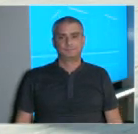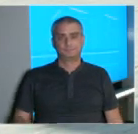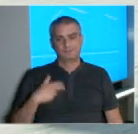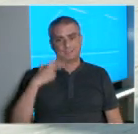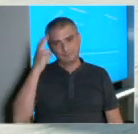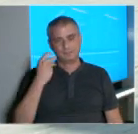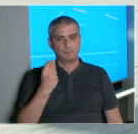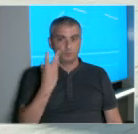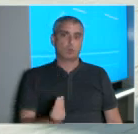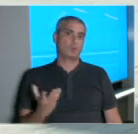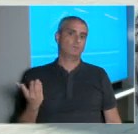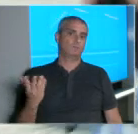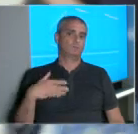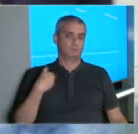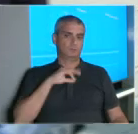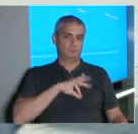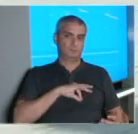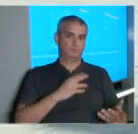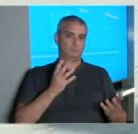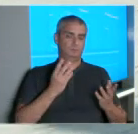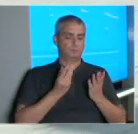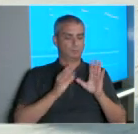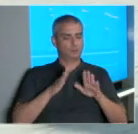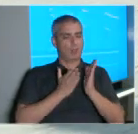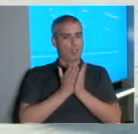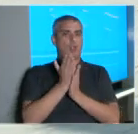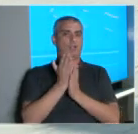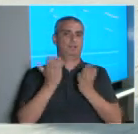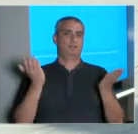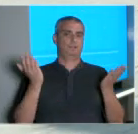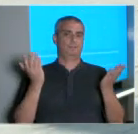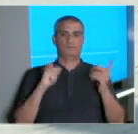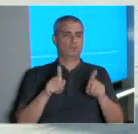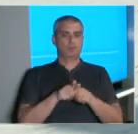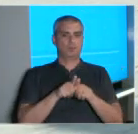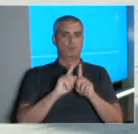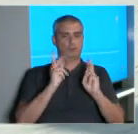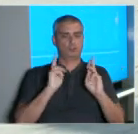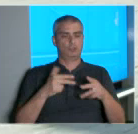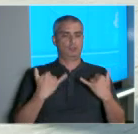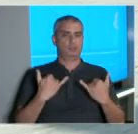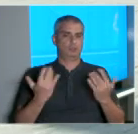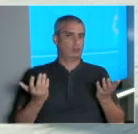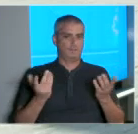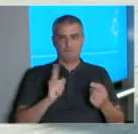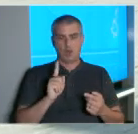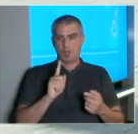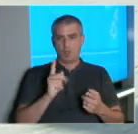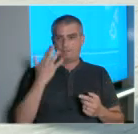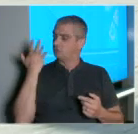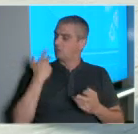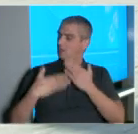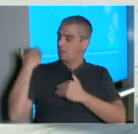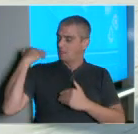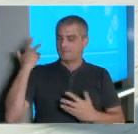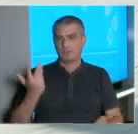מצפה למשהו טוב, שיצא לנו משלח הוגנת, שלא כמו מה שיש עכשיו, כאילו, ולא מה שהיה לפני